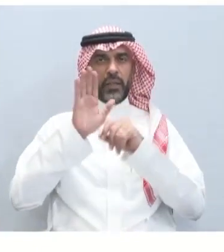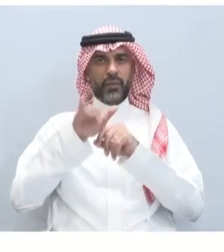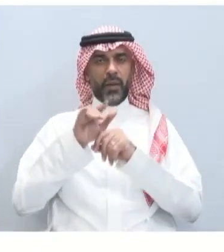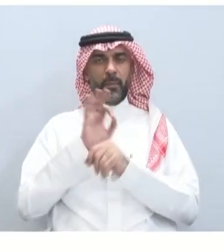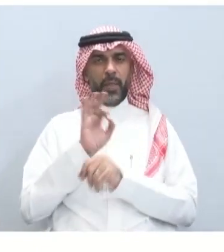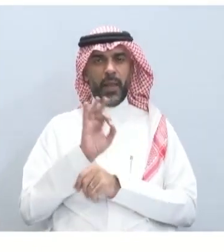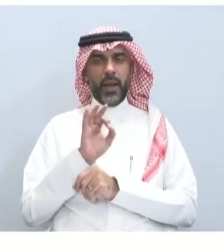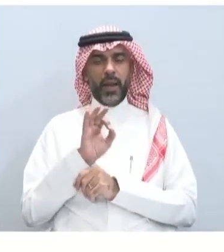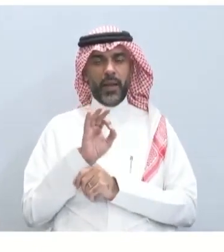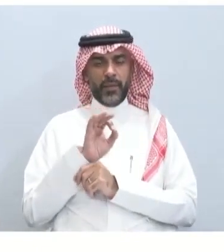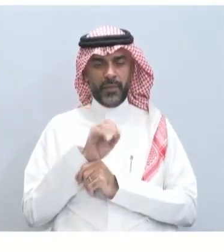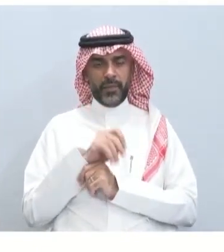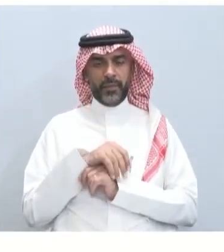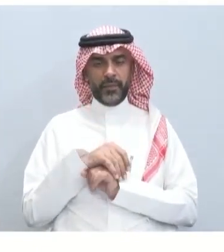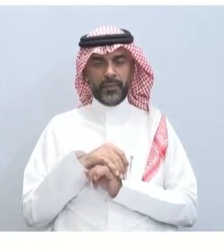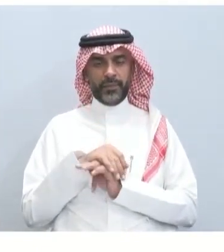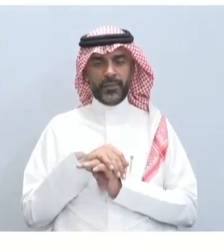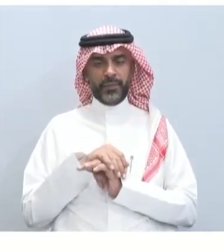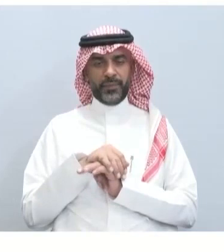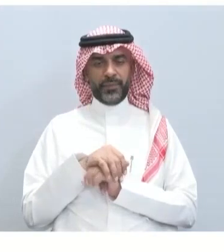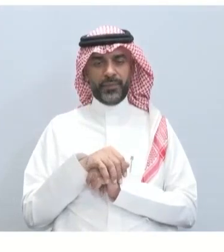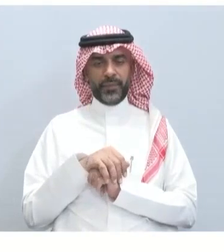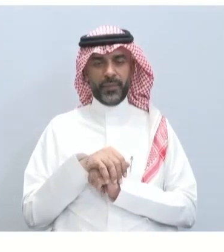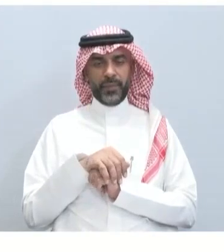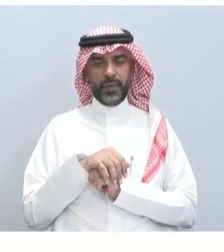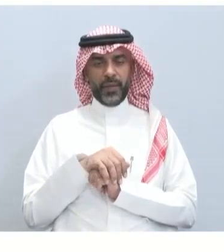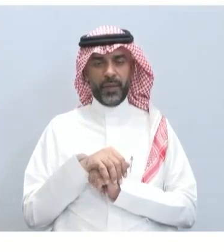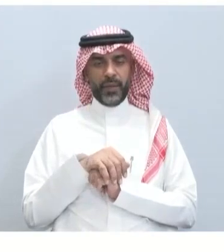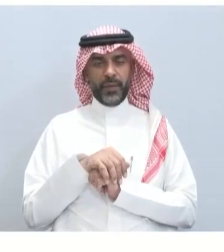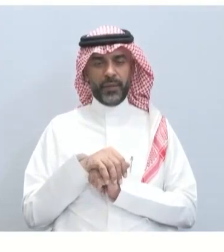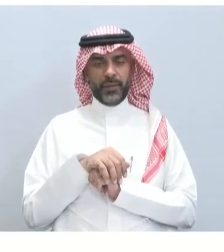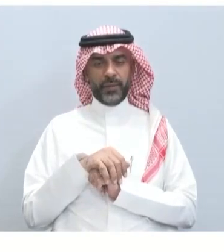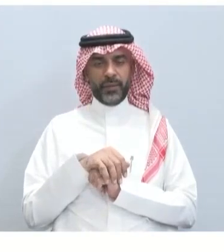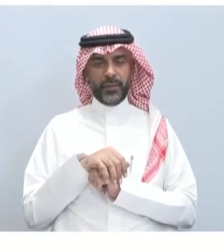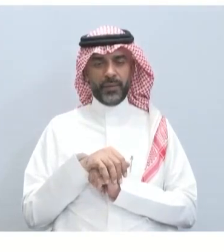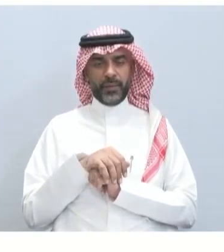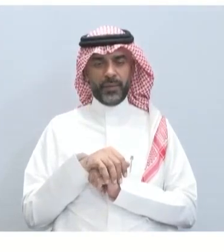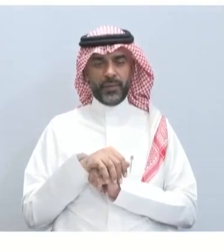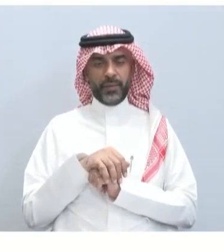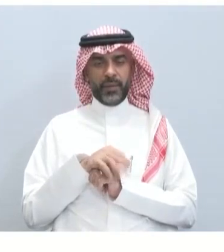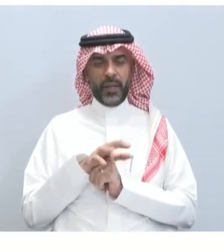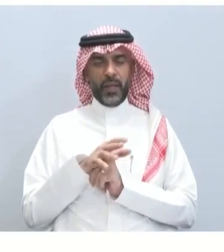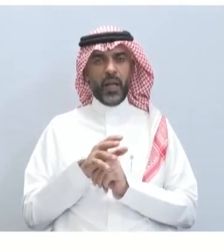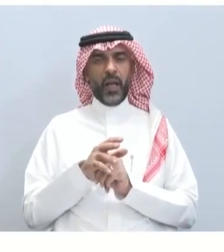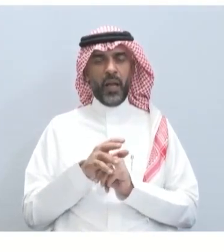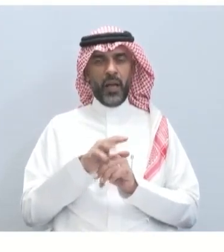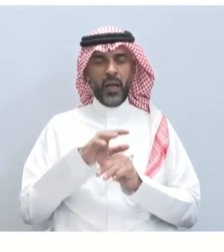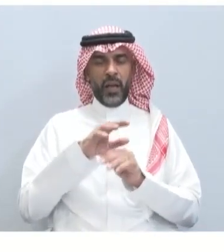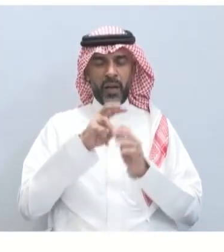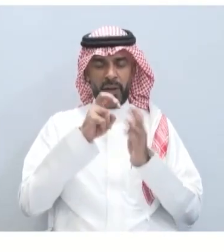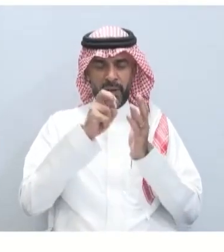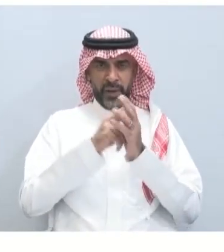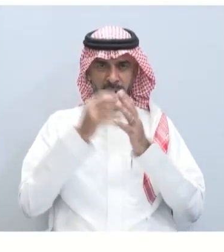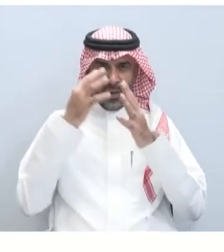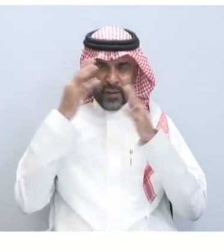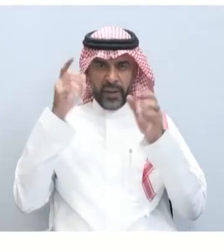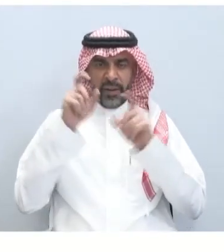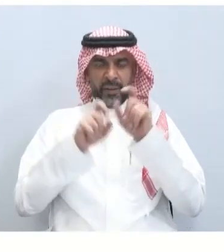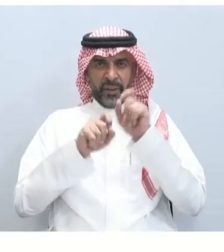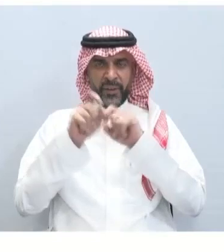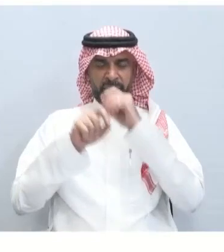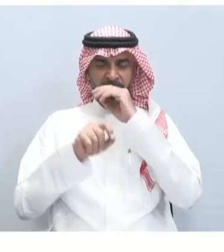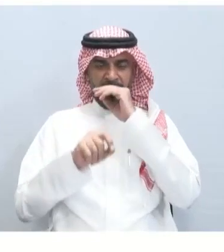امثله على المصادر المعلومات الوثائق الالكترونيه لدينا قواعد المعلومات الكترونيه الفهارس الكترونيه